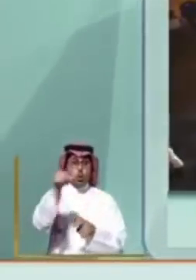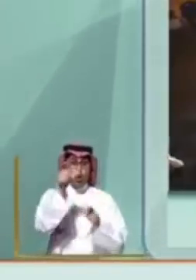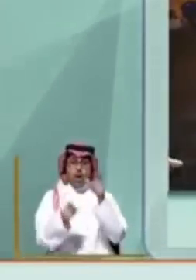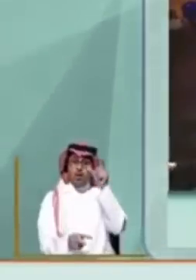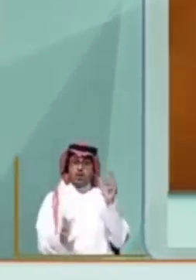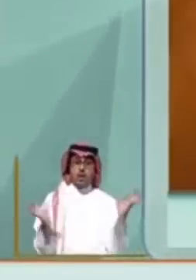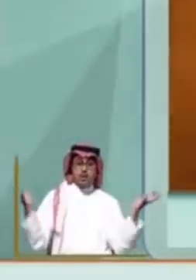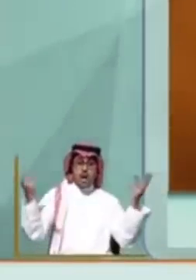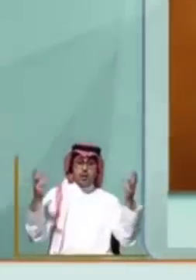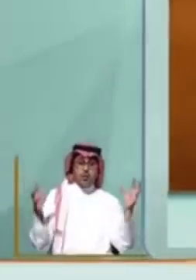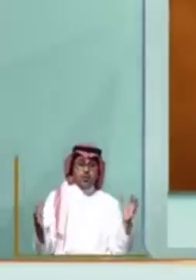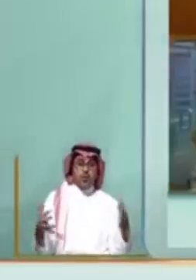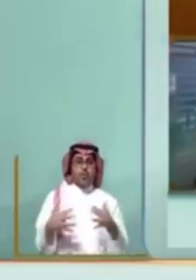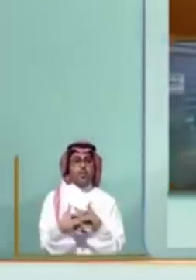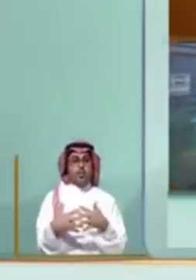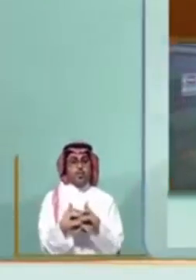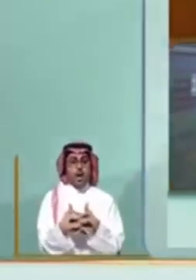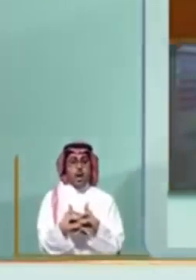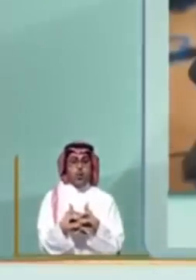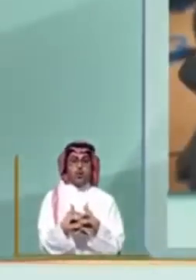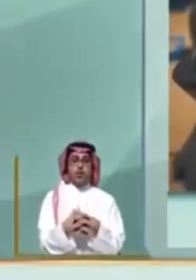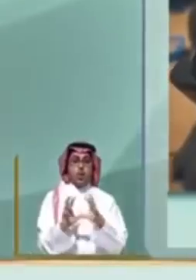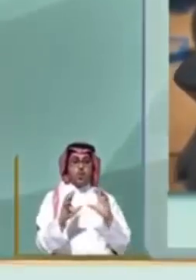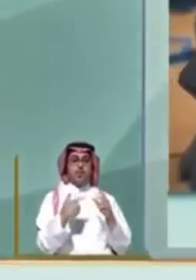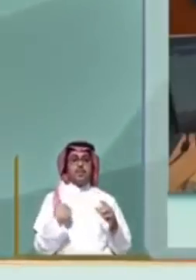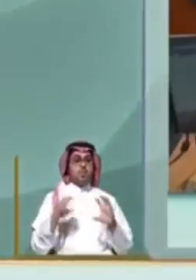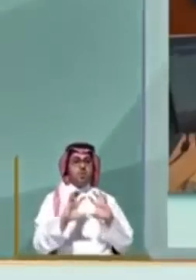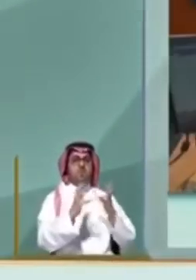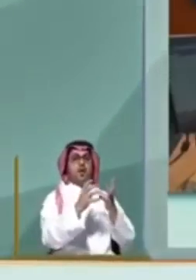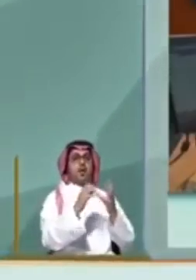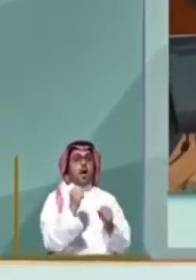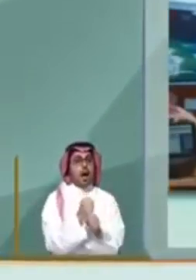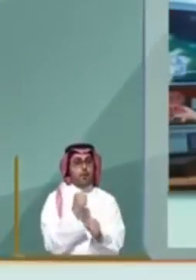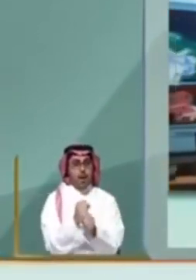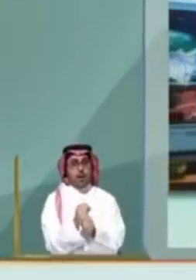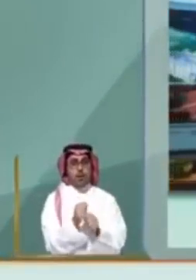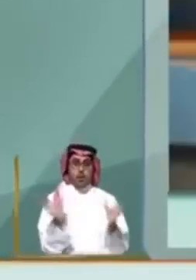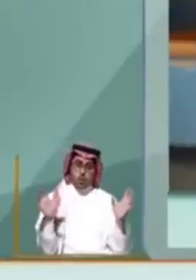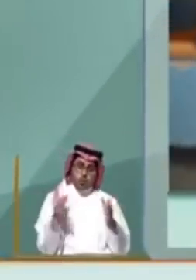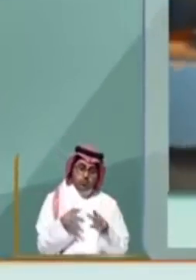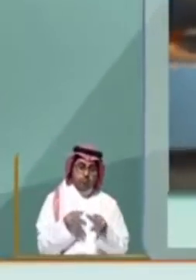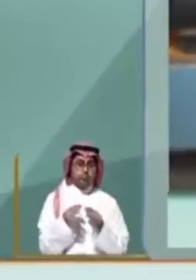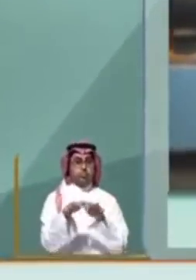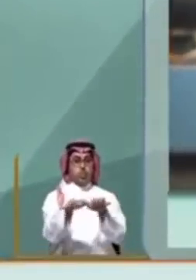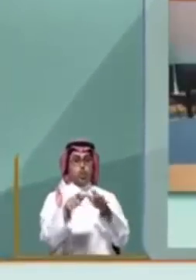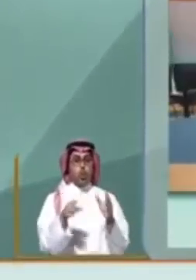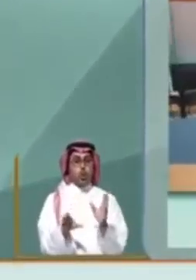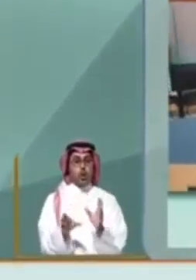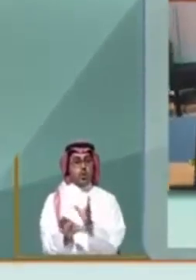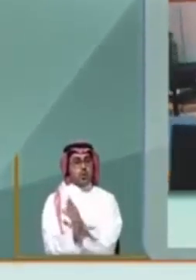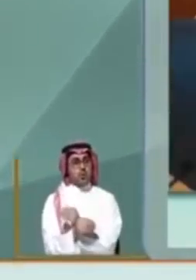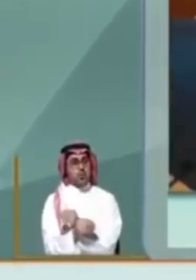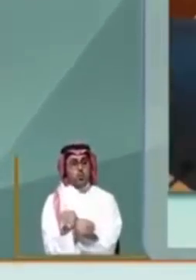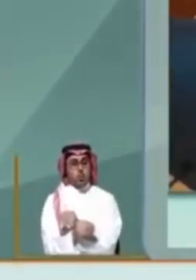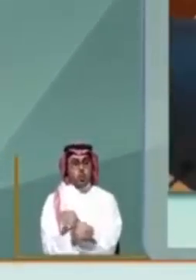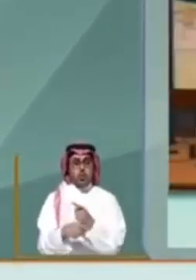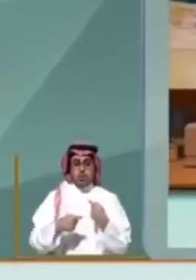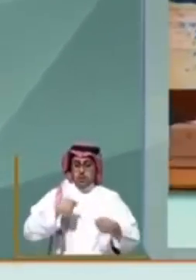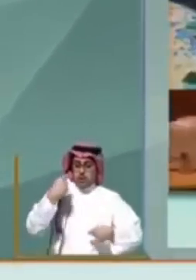آليات النظافة وآليات الإصلاح البيئي، حيث بلغ عدد آليات النظافة حدود 2,000 وأكثر